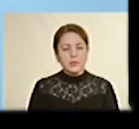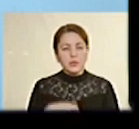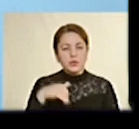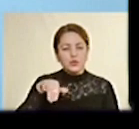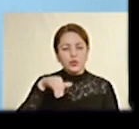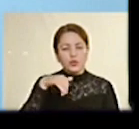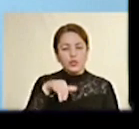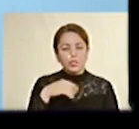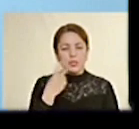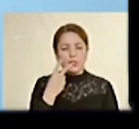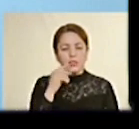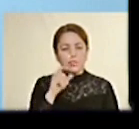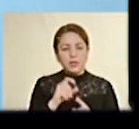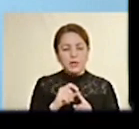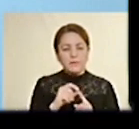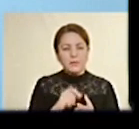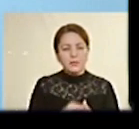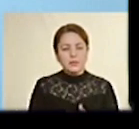Choynikning 2-chi harfi.